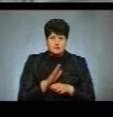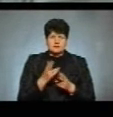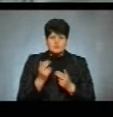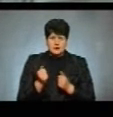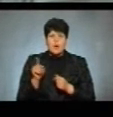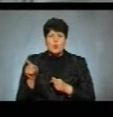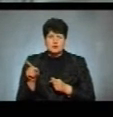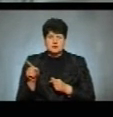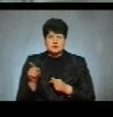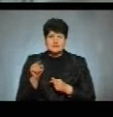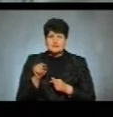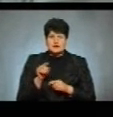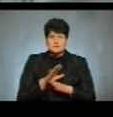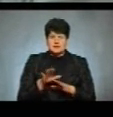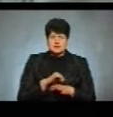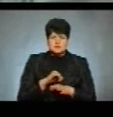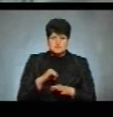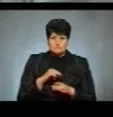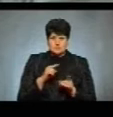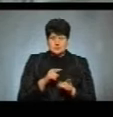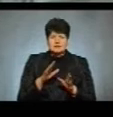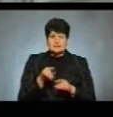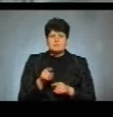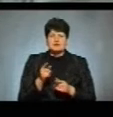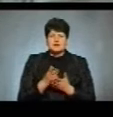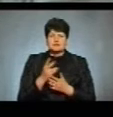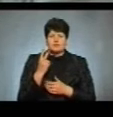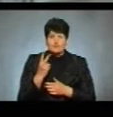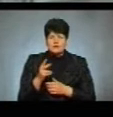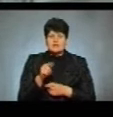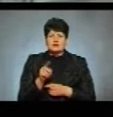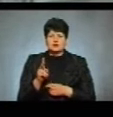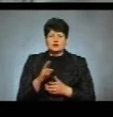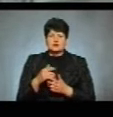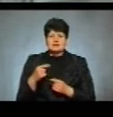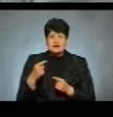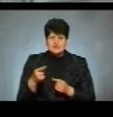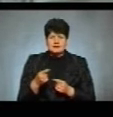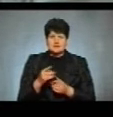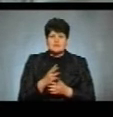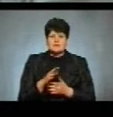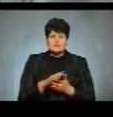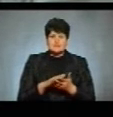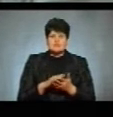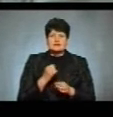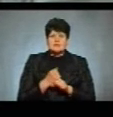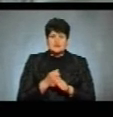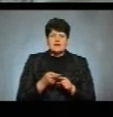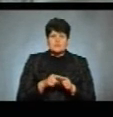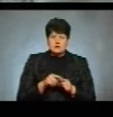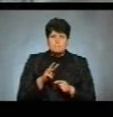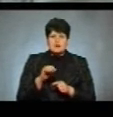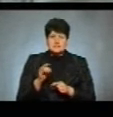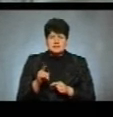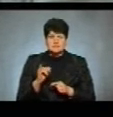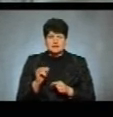он там не сам же вже, там їх двоє, ті, хто далі робили це, поняв? А Максимка і три